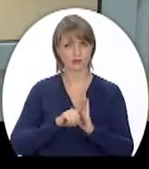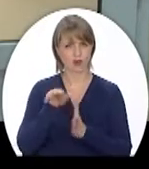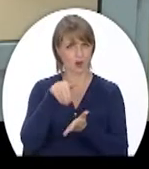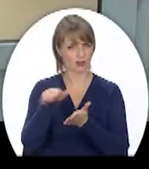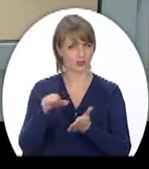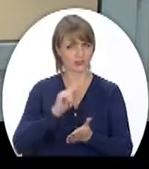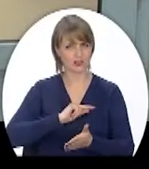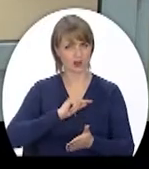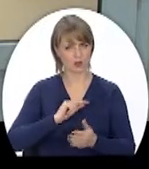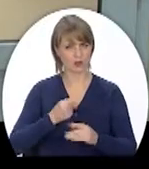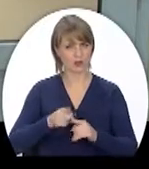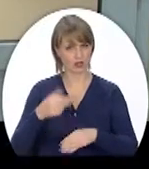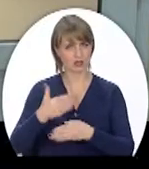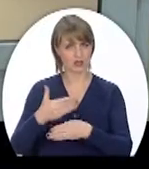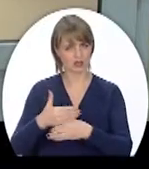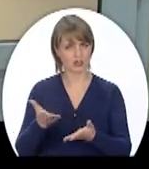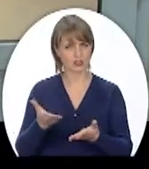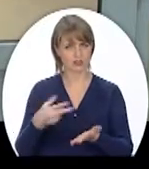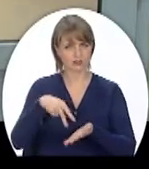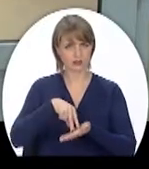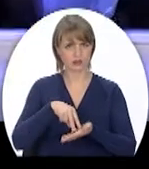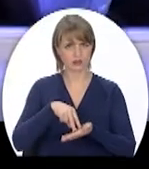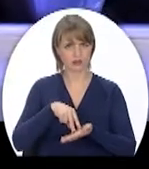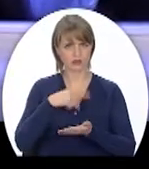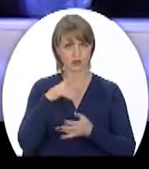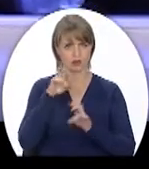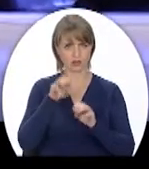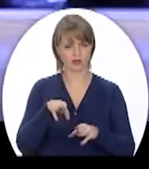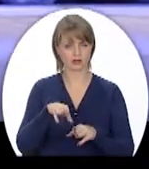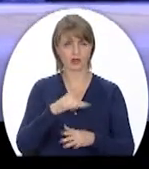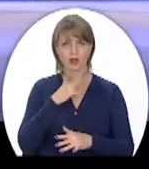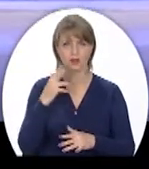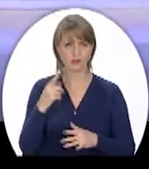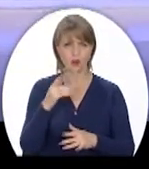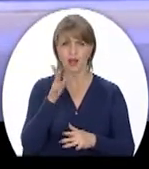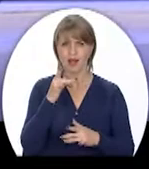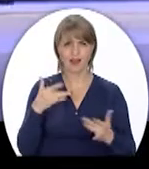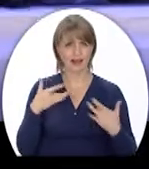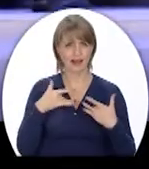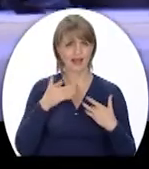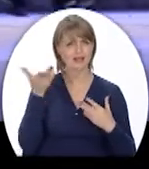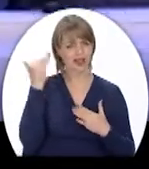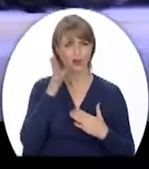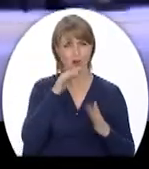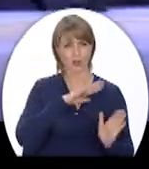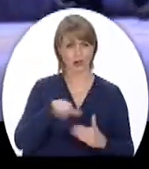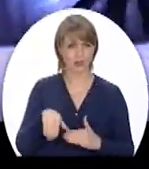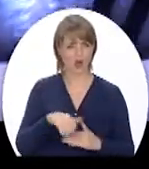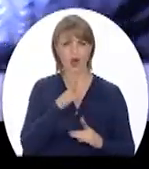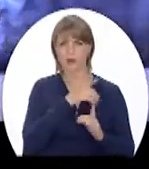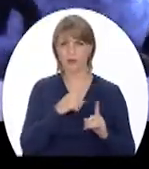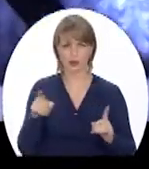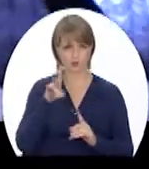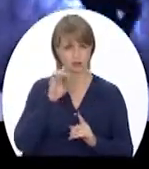отказывались работать на этой сцене. То есть они вставали и говорили «нет». Много ролей с тех пор утекло. Период категорического «нет» – это